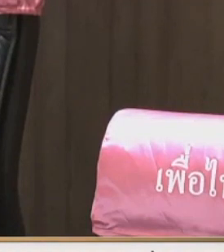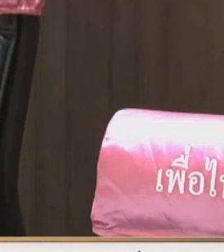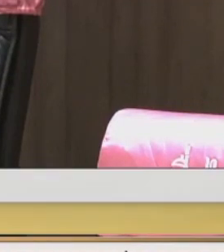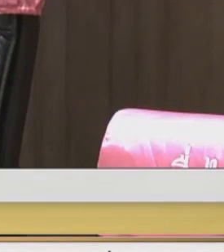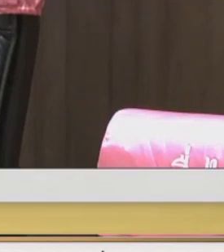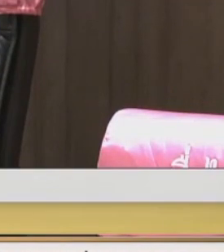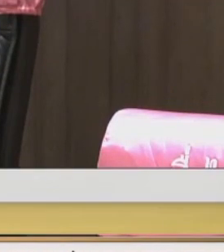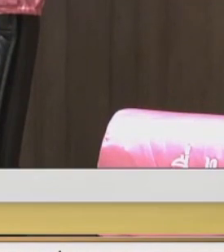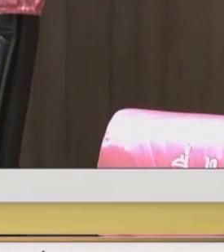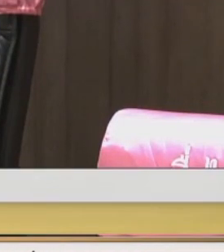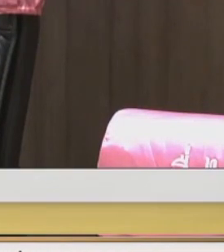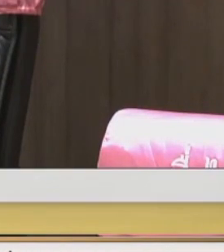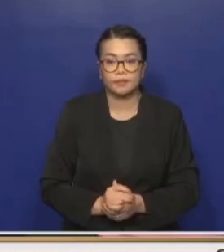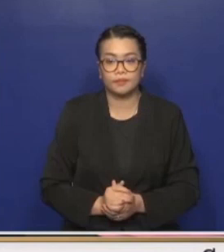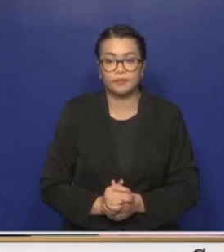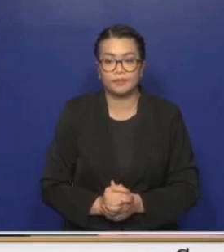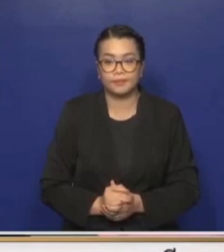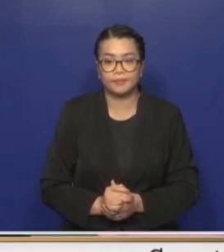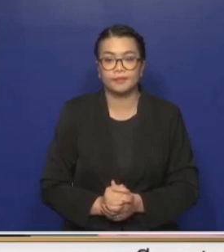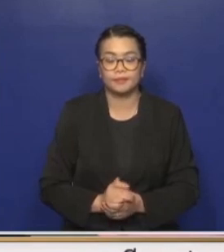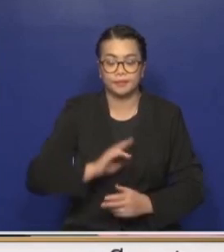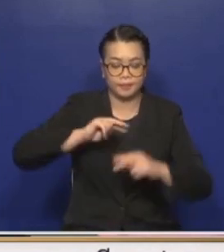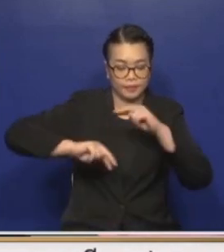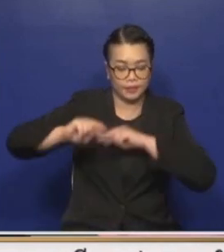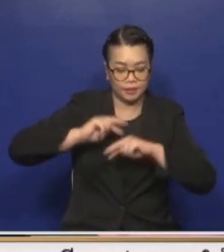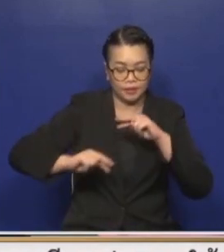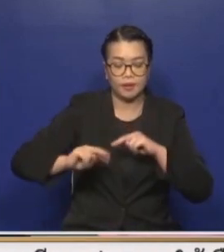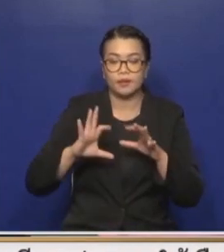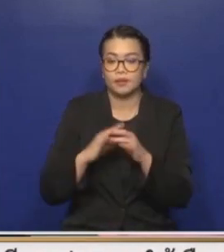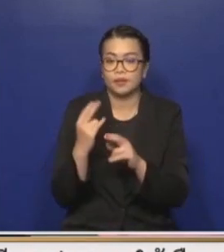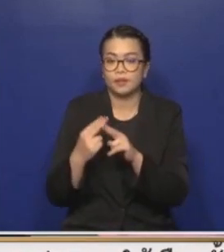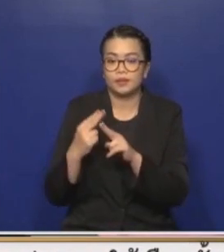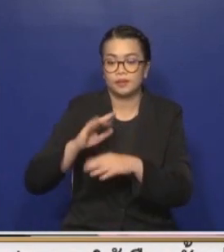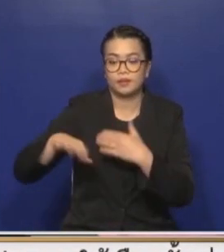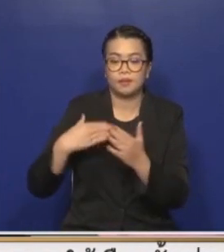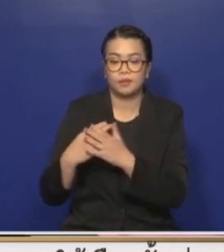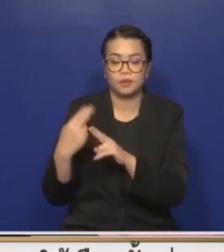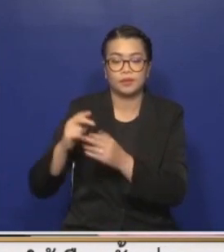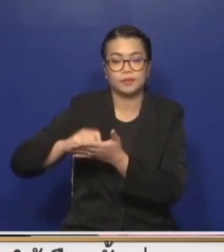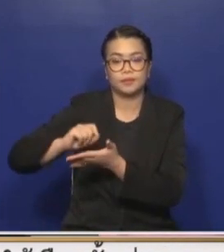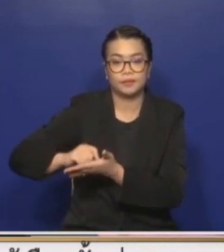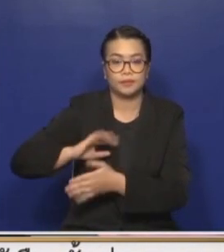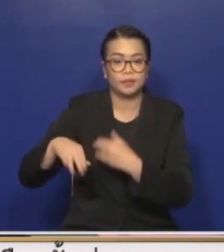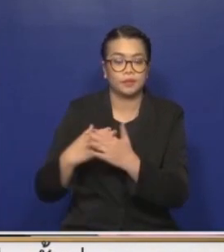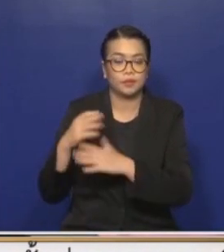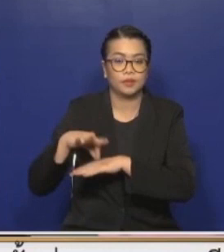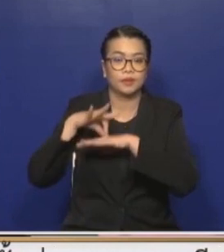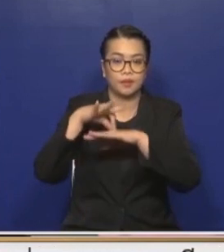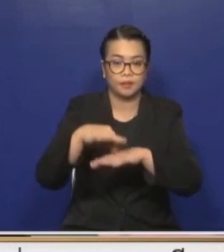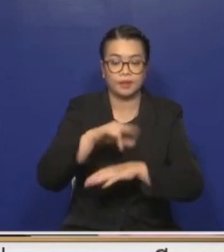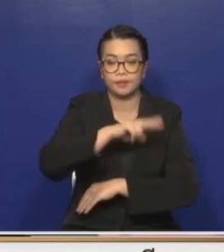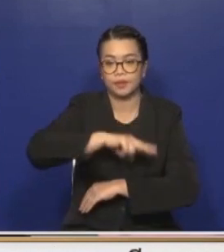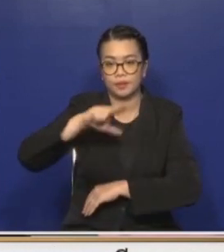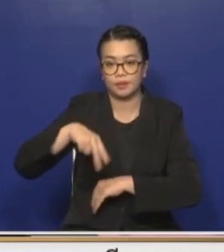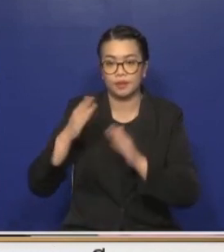คณะกรรมาธิการวิสามัญพิจารณาร่างพระราชบัญญัติการเข้าชื่อเสนอข้อบัญญัติท้องถิ่นในสัดส่วน